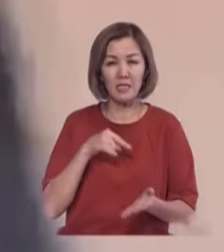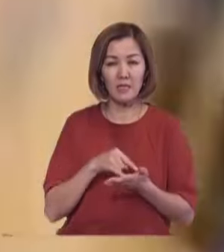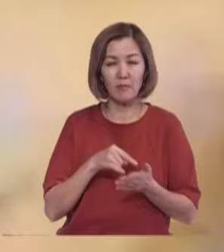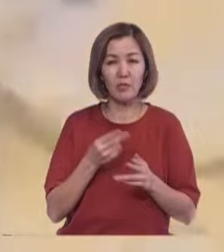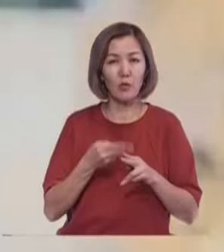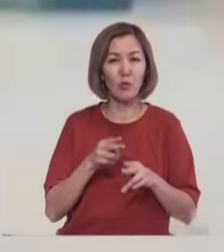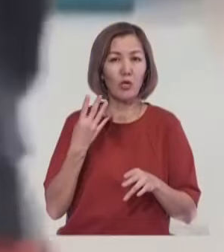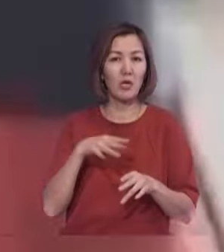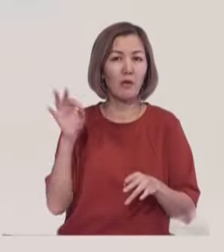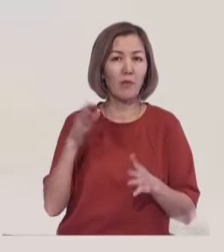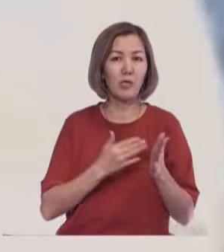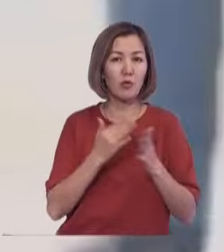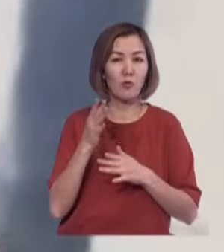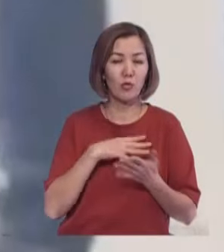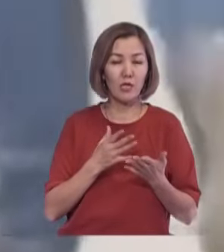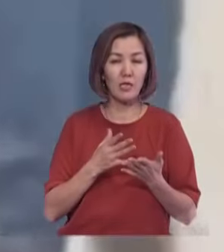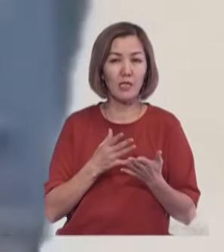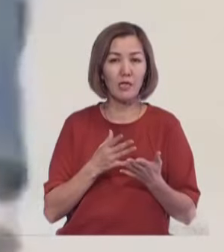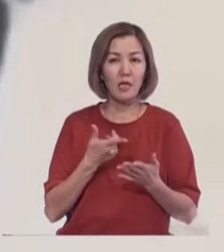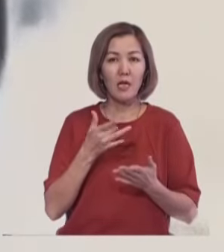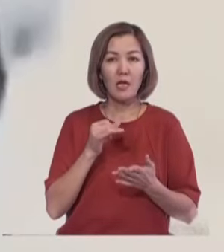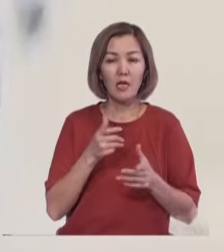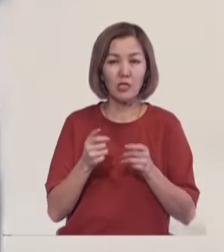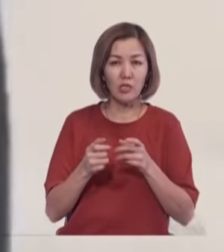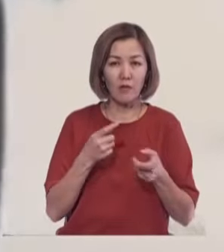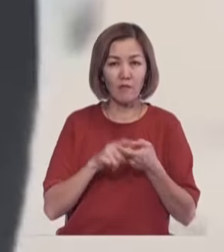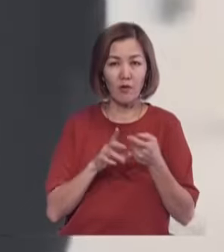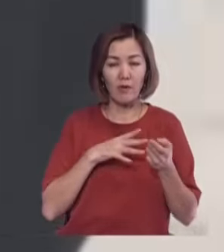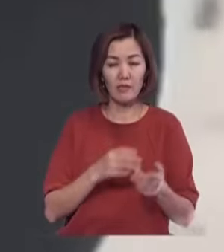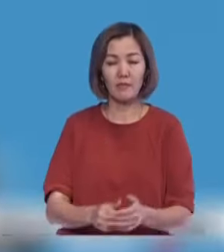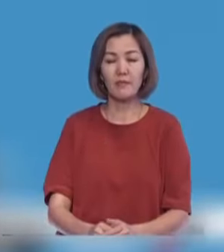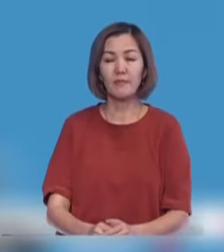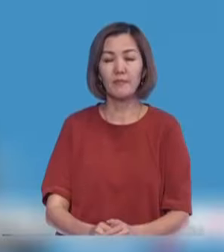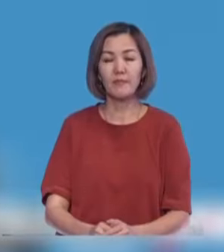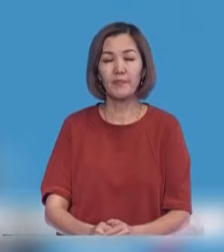семіздік 40%-ке жеткен. Мамандар мұны гаджеттермен байланыстырады.